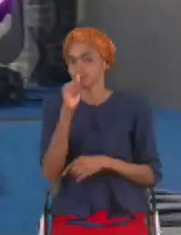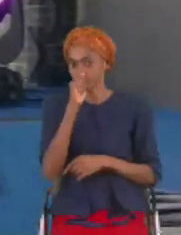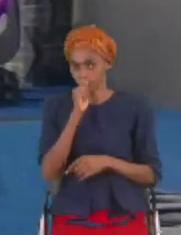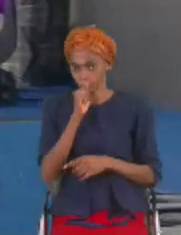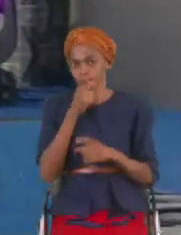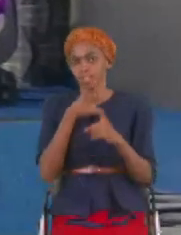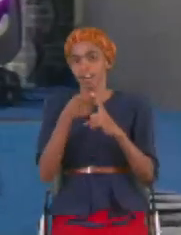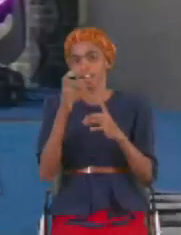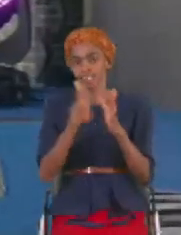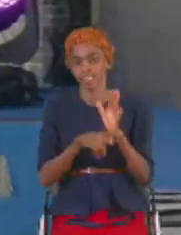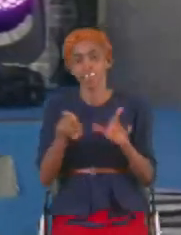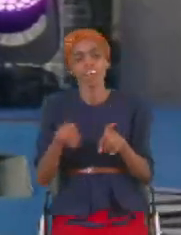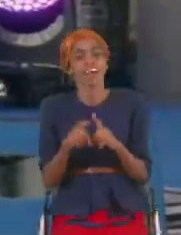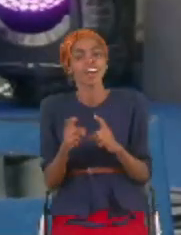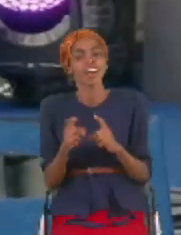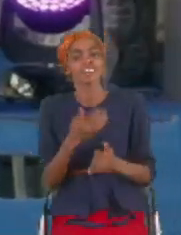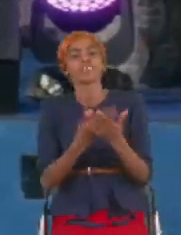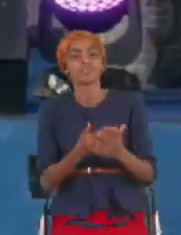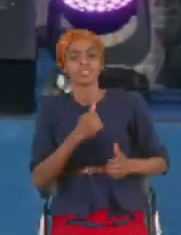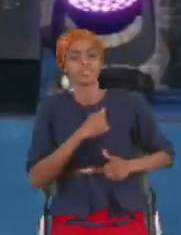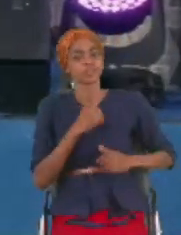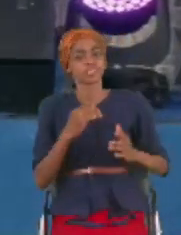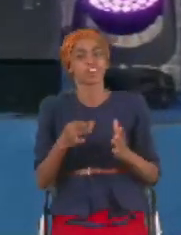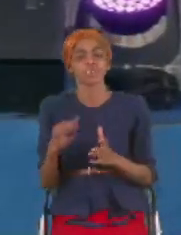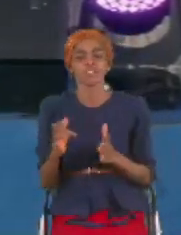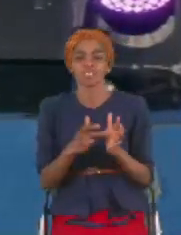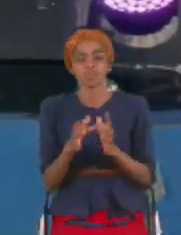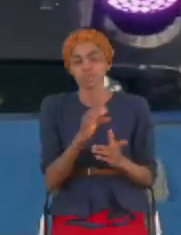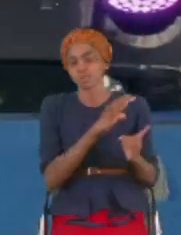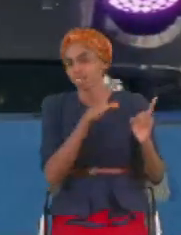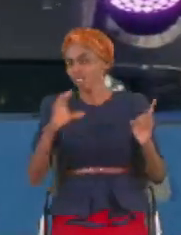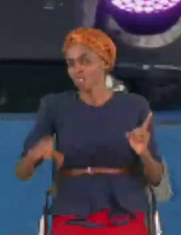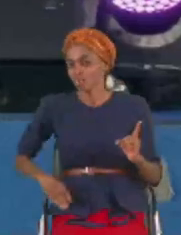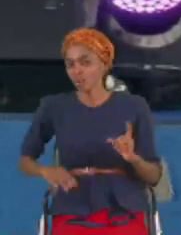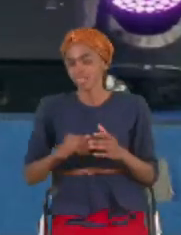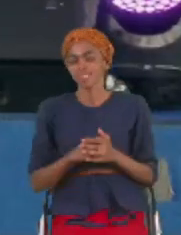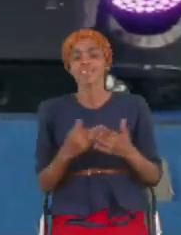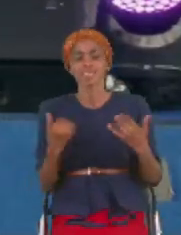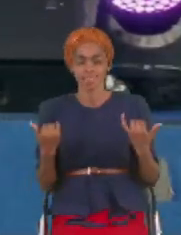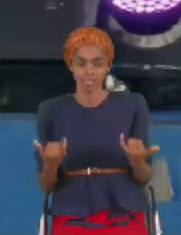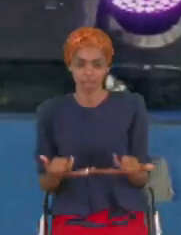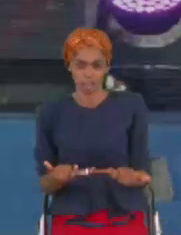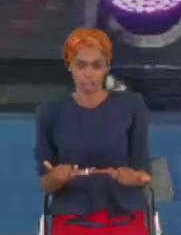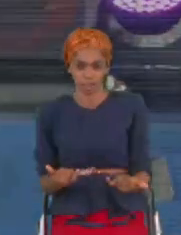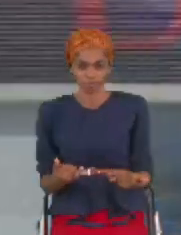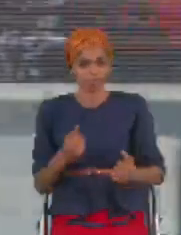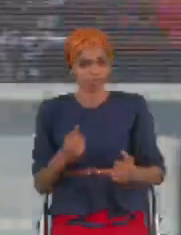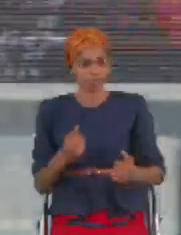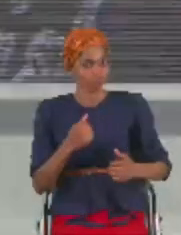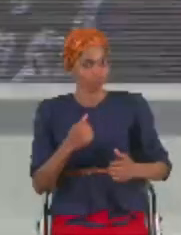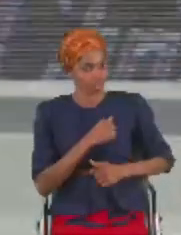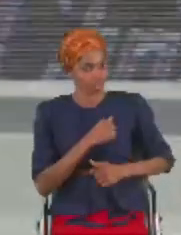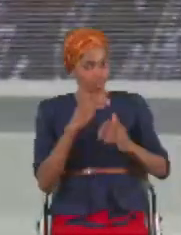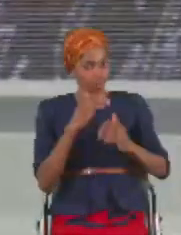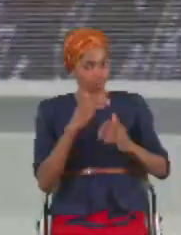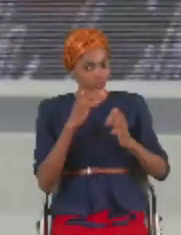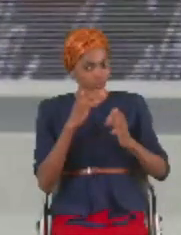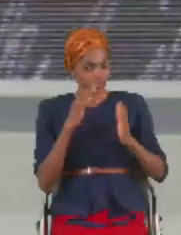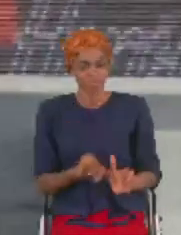comme un bon soldat de jésus christ heures maintenant un soldat